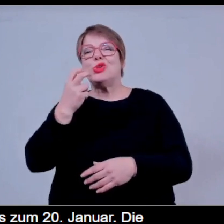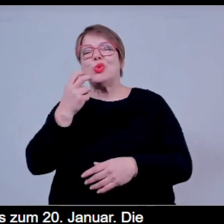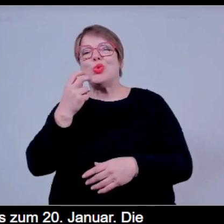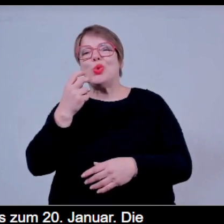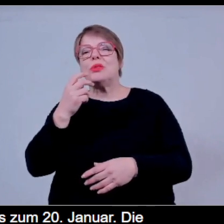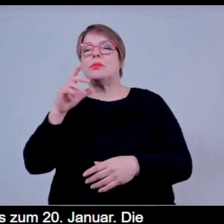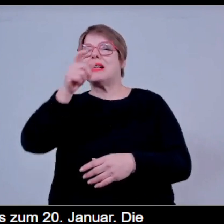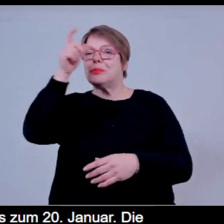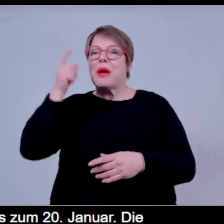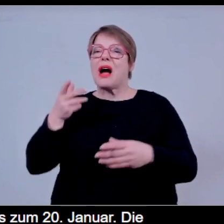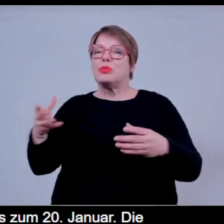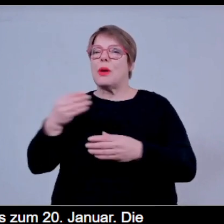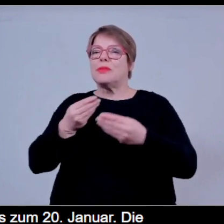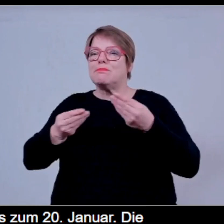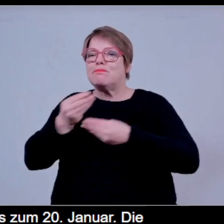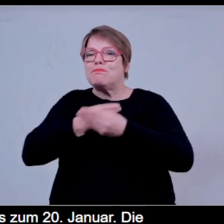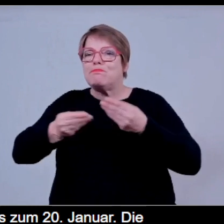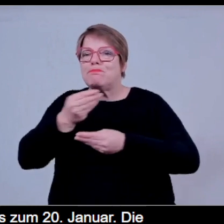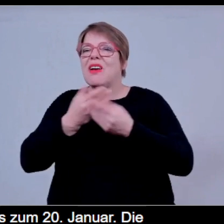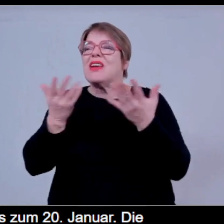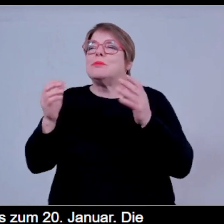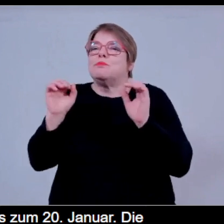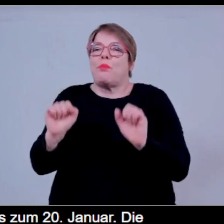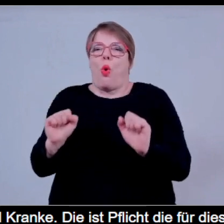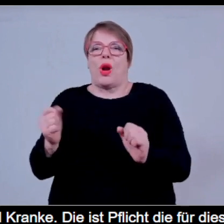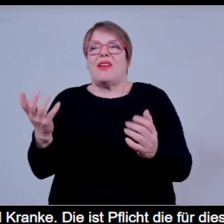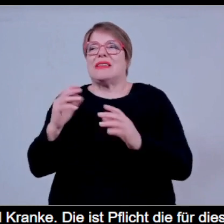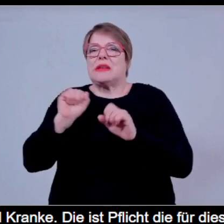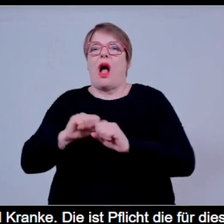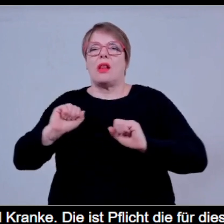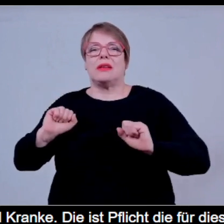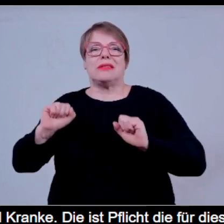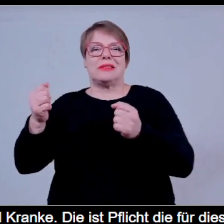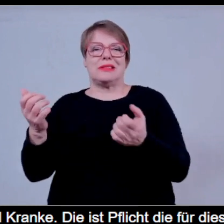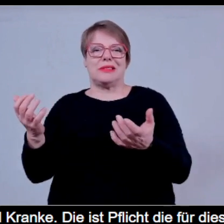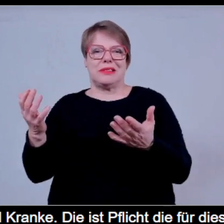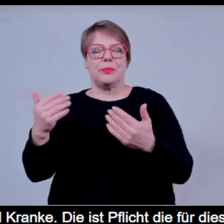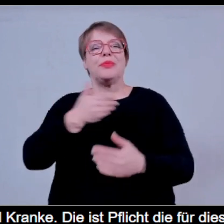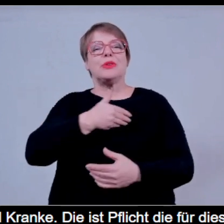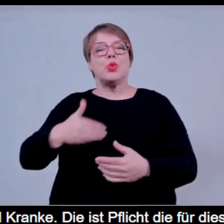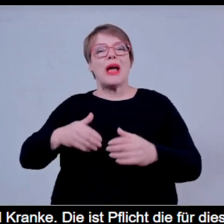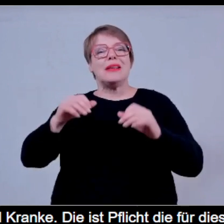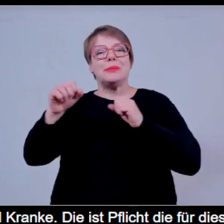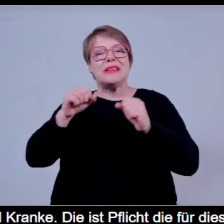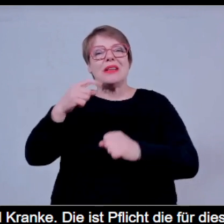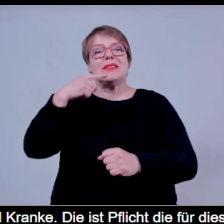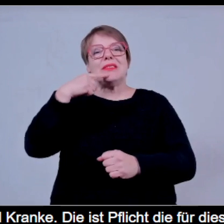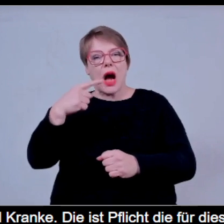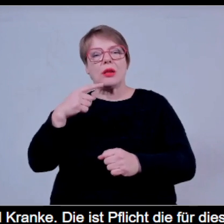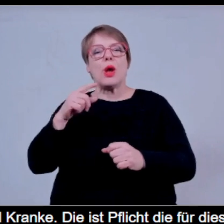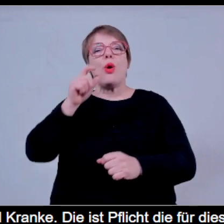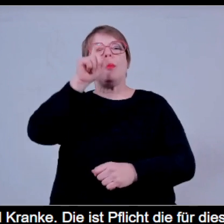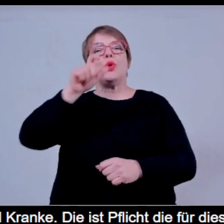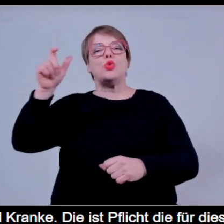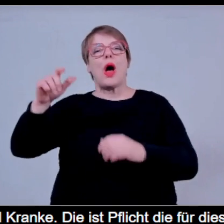Es ist auch richtig, Bürokratie zurückzudrängen. Das Thema der Atteste. Wir sind morgen in einer Schalte mit den Bezirkskoordinatoren. Auch das LGL